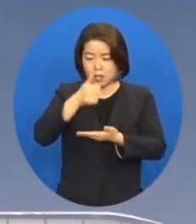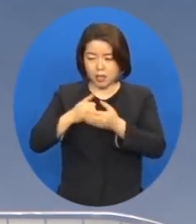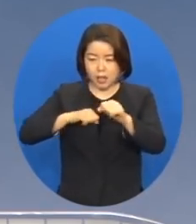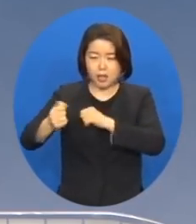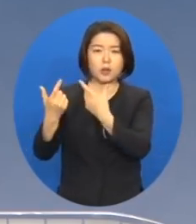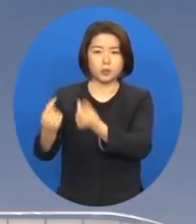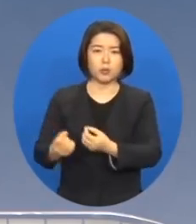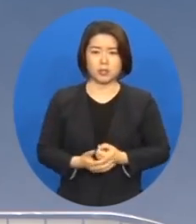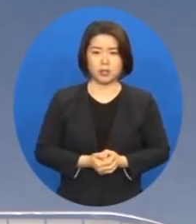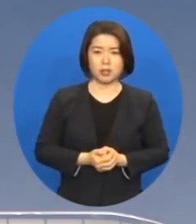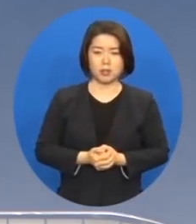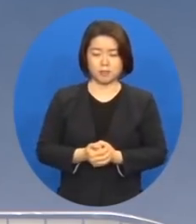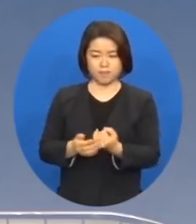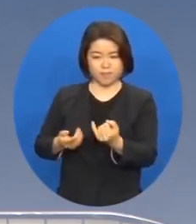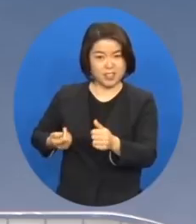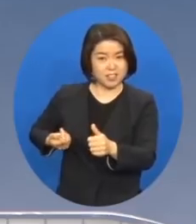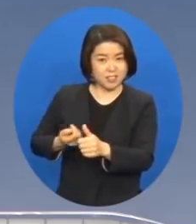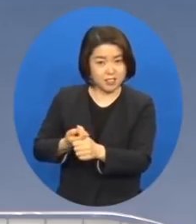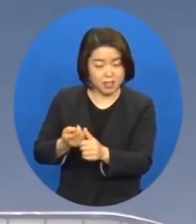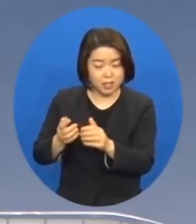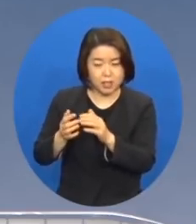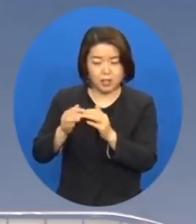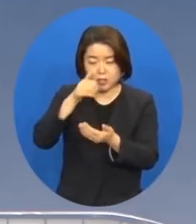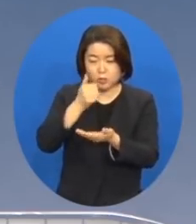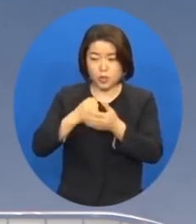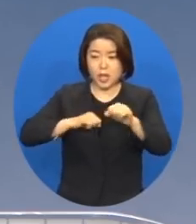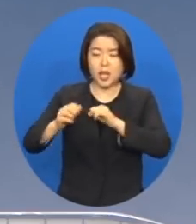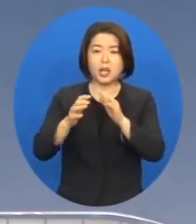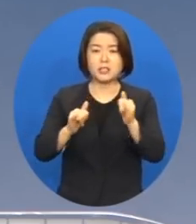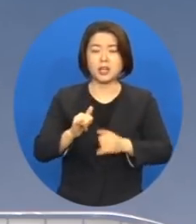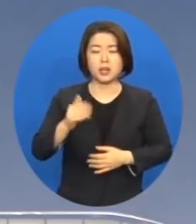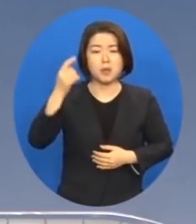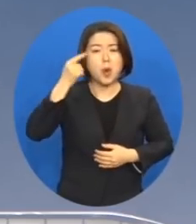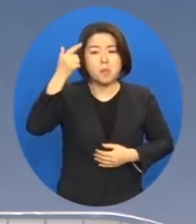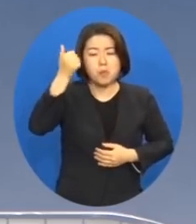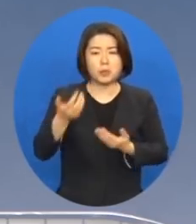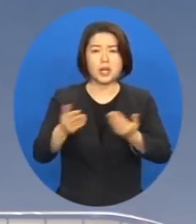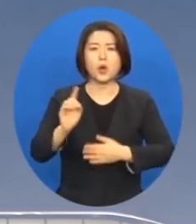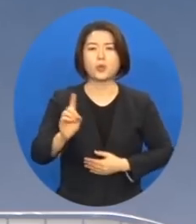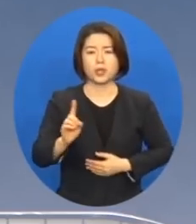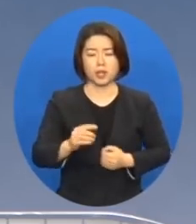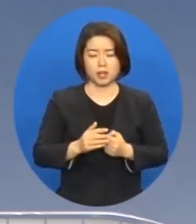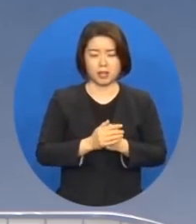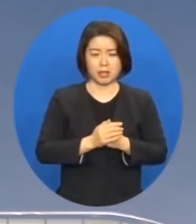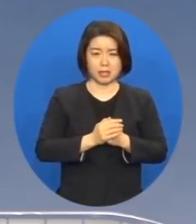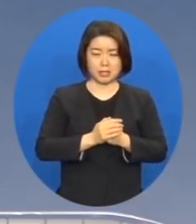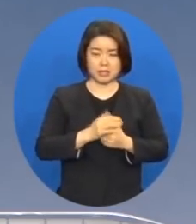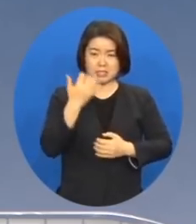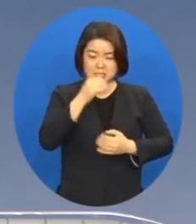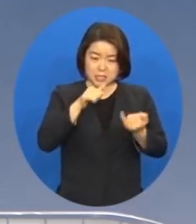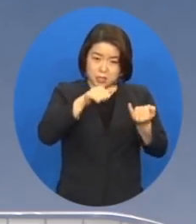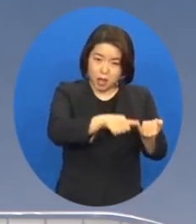여러분, 살인죄를 지은 사람이 어떻게 목사일을 하며 가늠죄를 지은 사람이 어떻게 목사일 수 있겠어요?